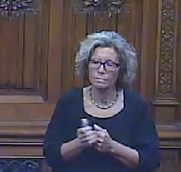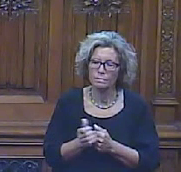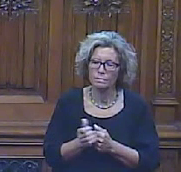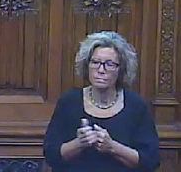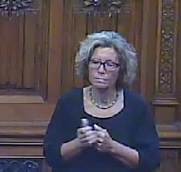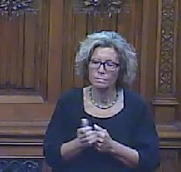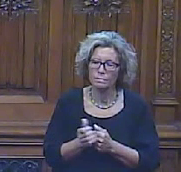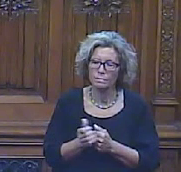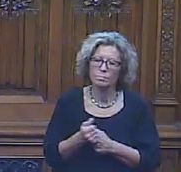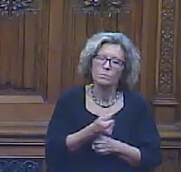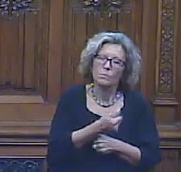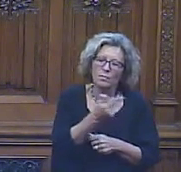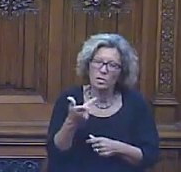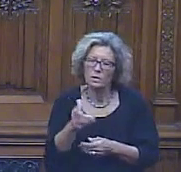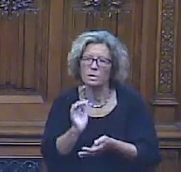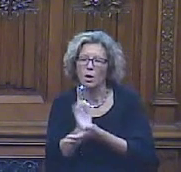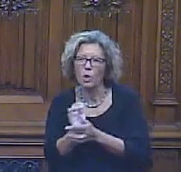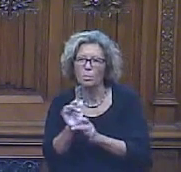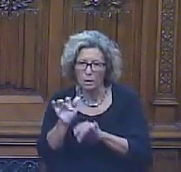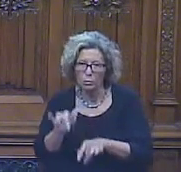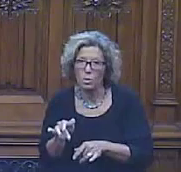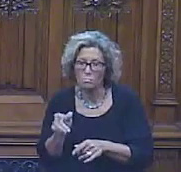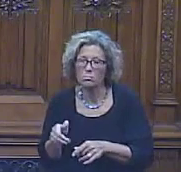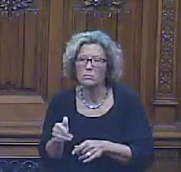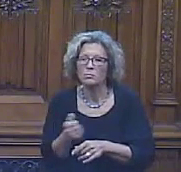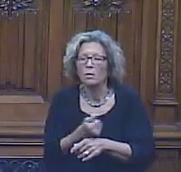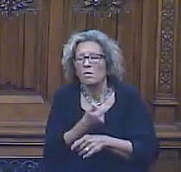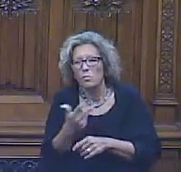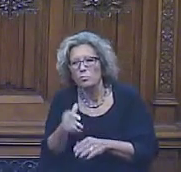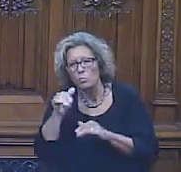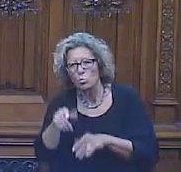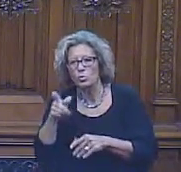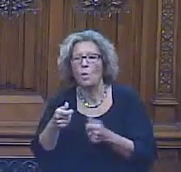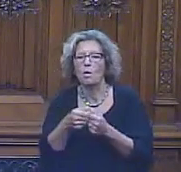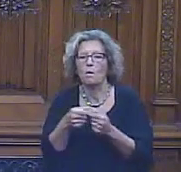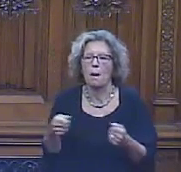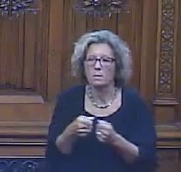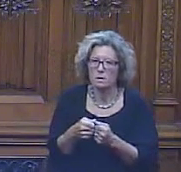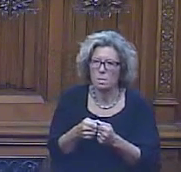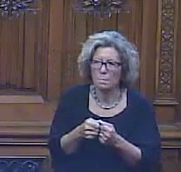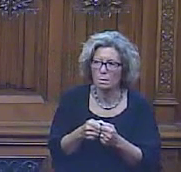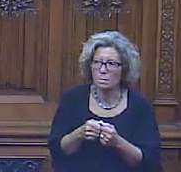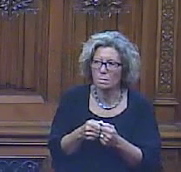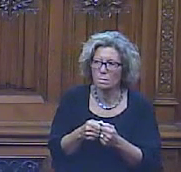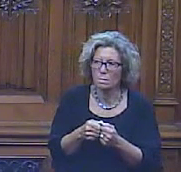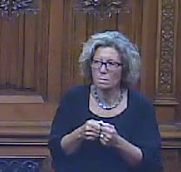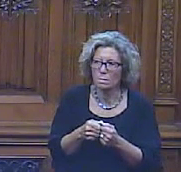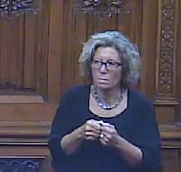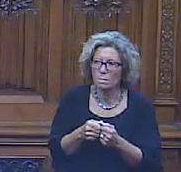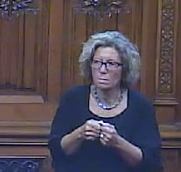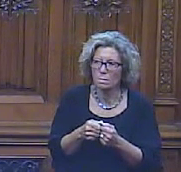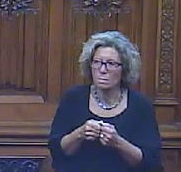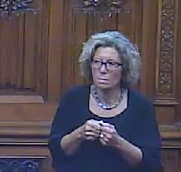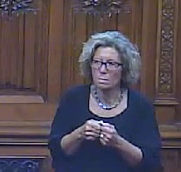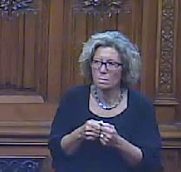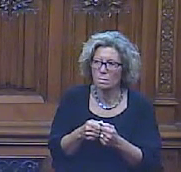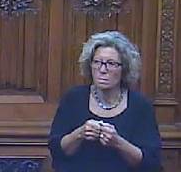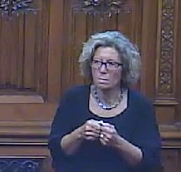So vielfältig diese Aufgaben so sind, so vielfältig müssen auch die Maßnahmen und Angebote